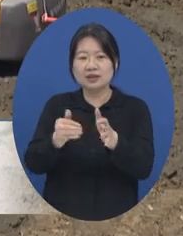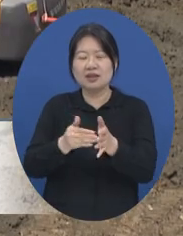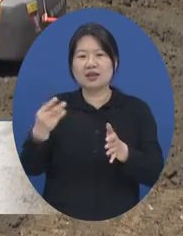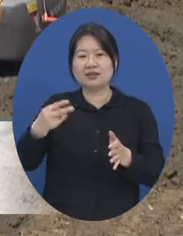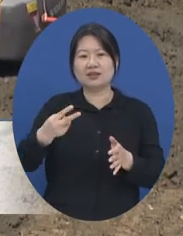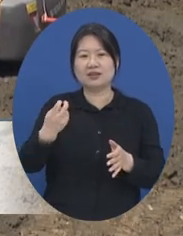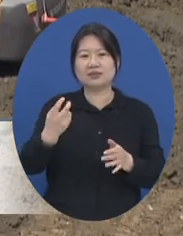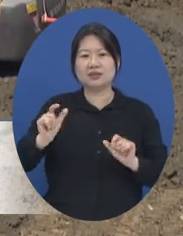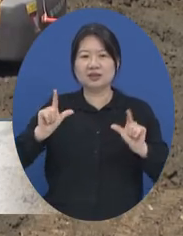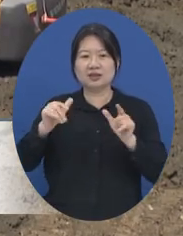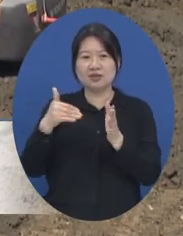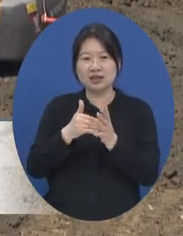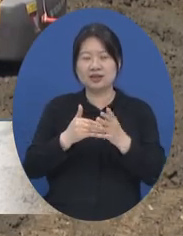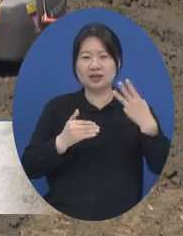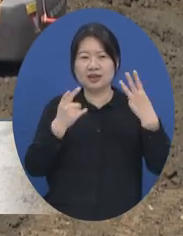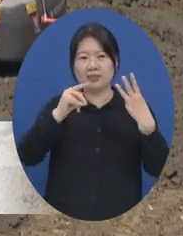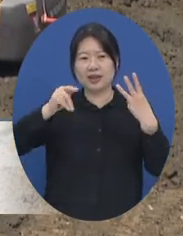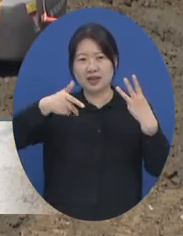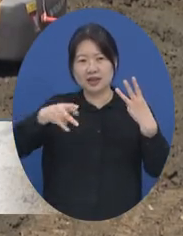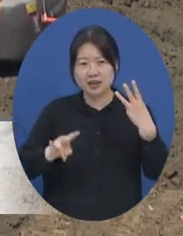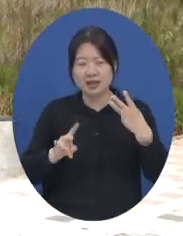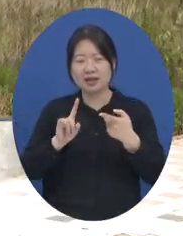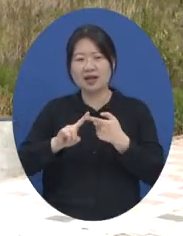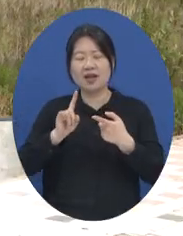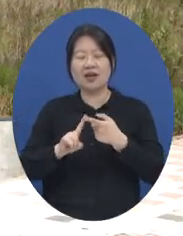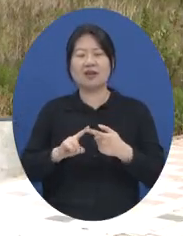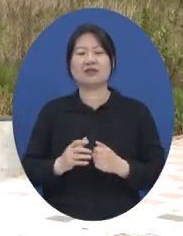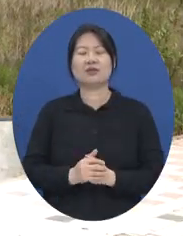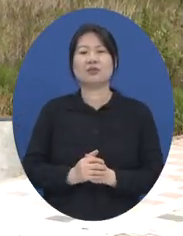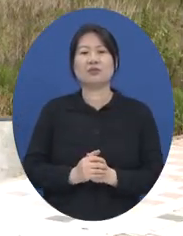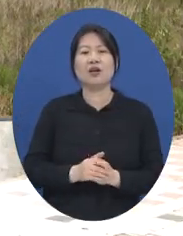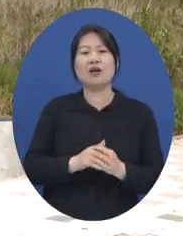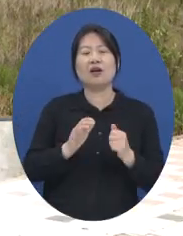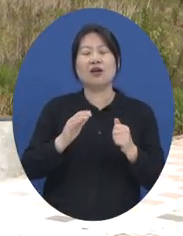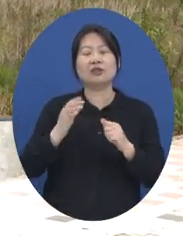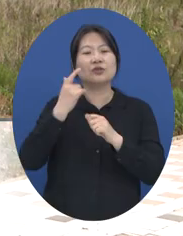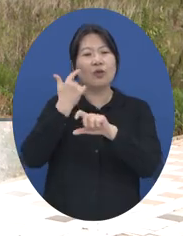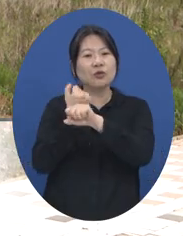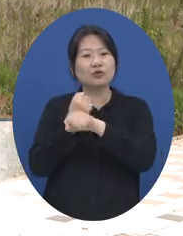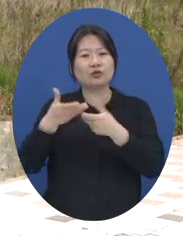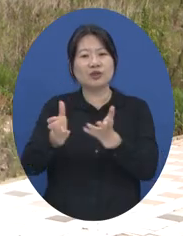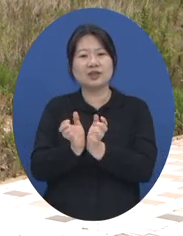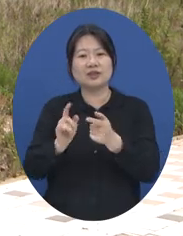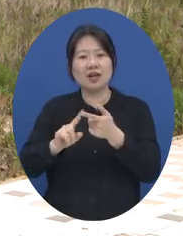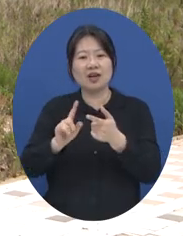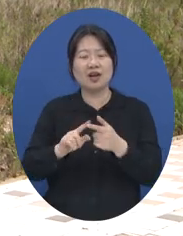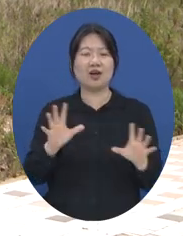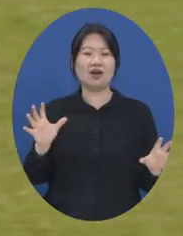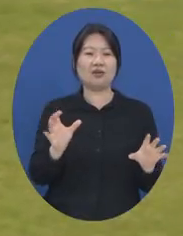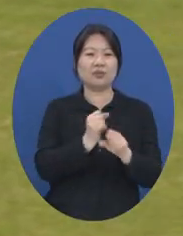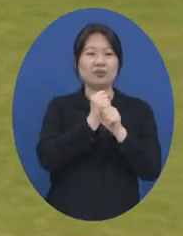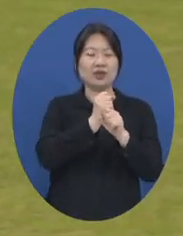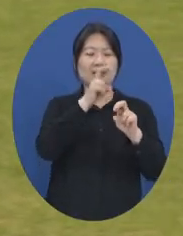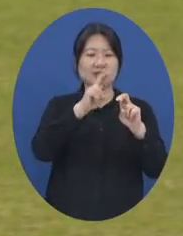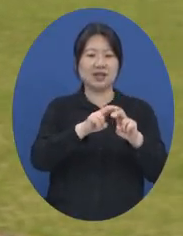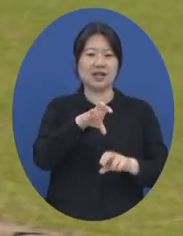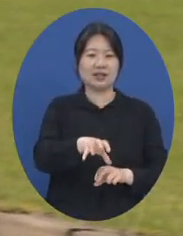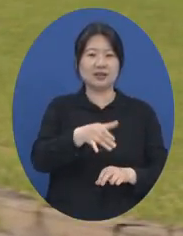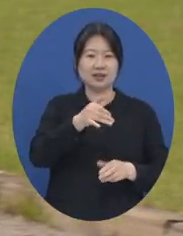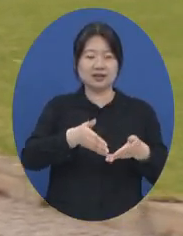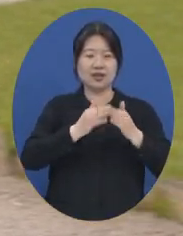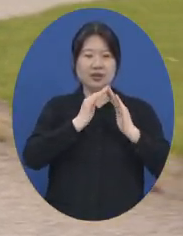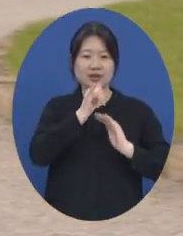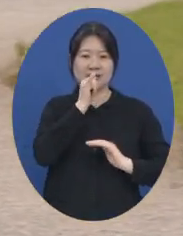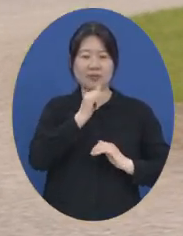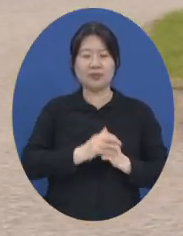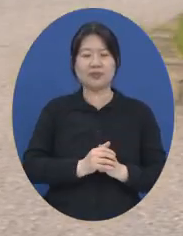2027년까지 3단계에 거친 육해공 무인 이동체 연구단지와 글로벌 교육의료 복합 클러스터를 조성합니다. 1단계로는